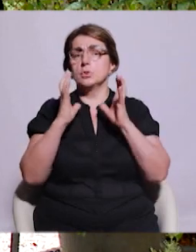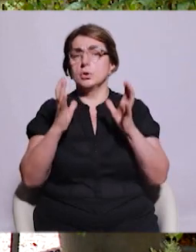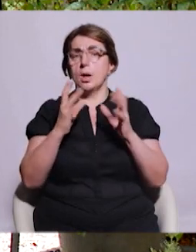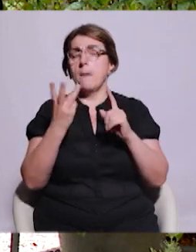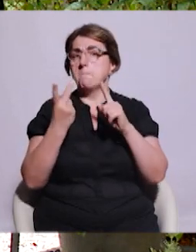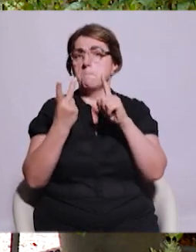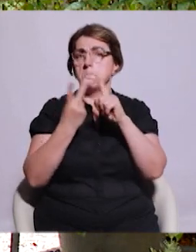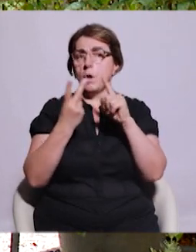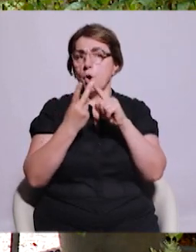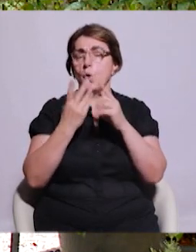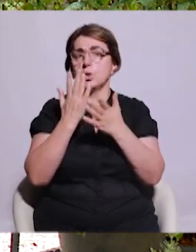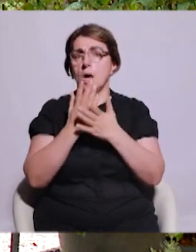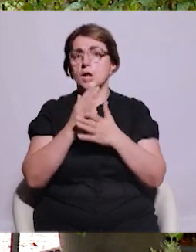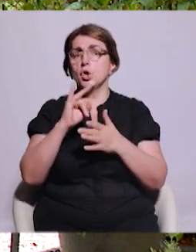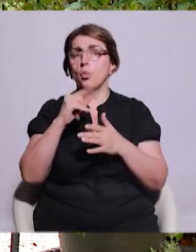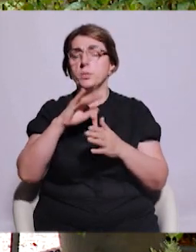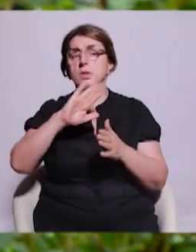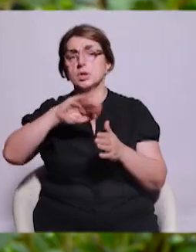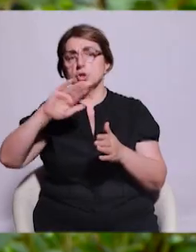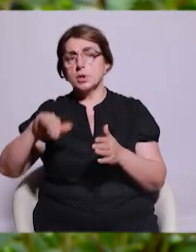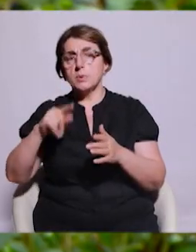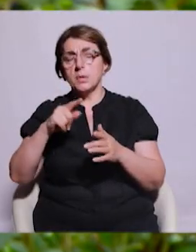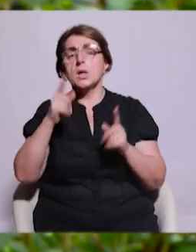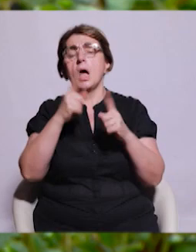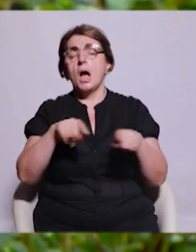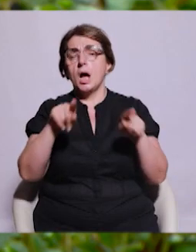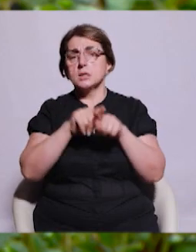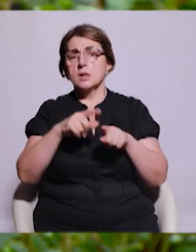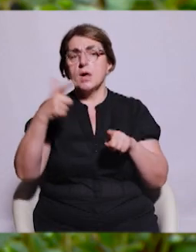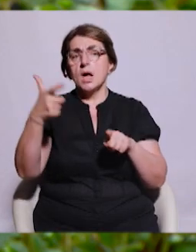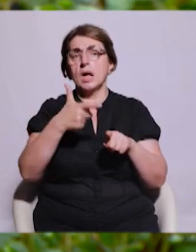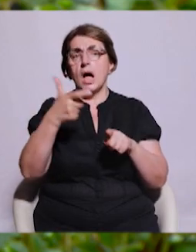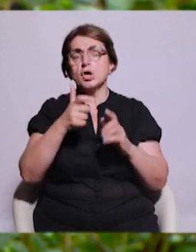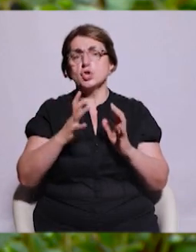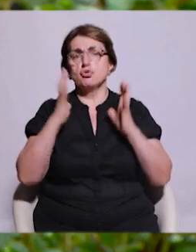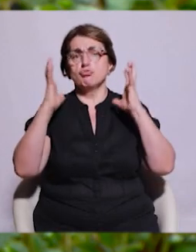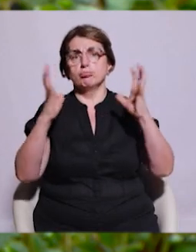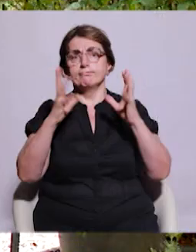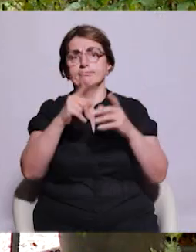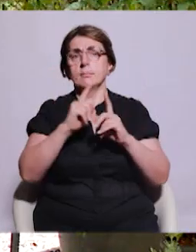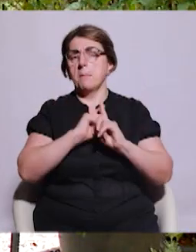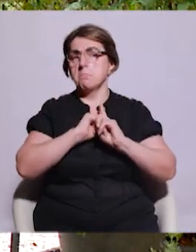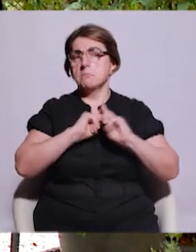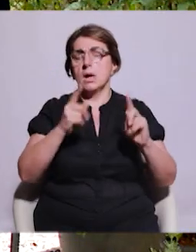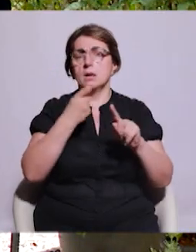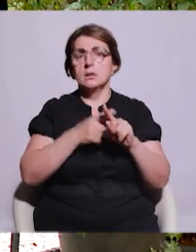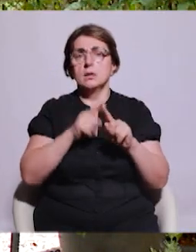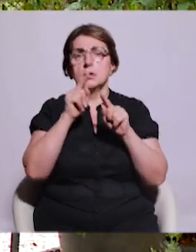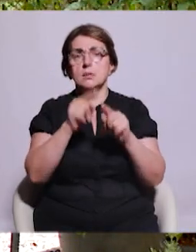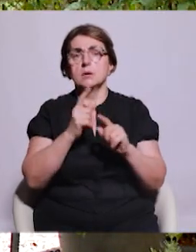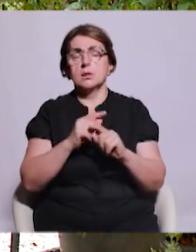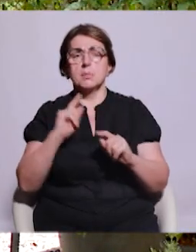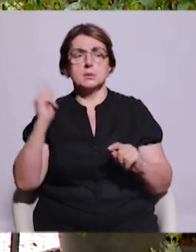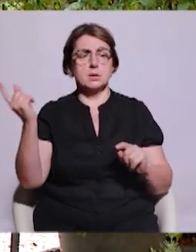სიდიდით მეორეა იუპიტერის შემდეგ და მასაც გაზის გიგანტს უწოდებენ, როგორც იუპიტერს. ეს პლანეტა უჩვეულოა იმით, რომ